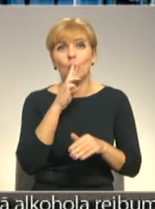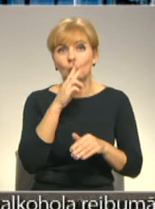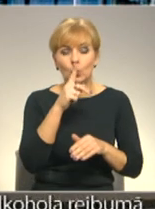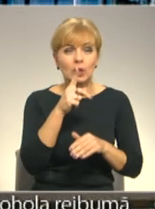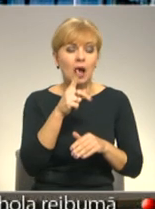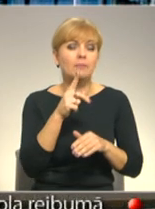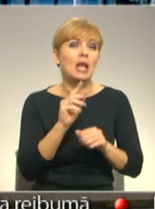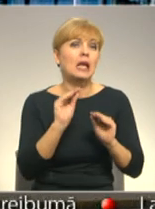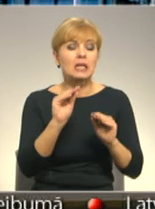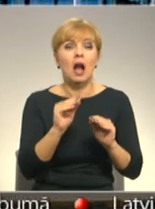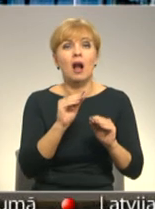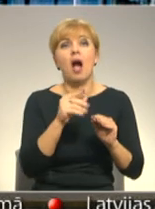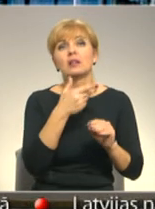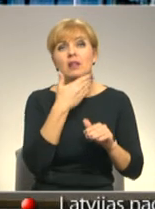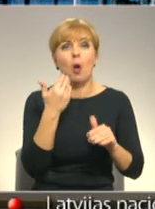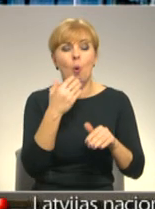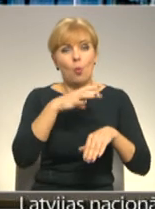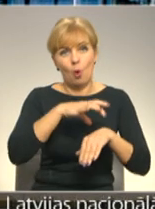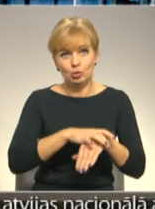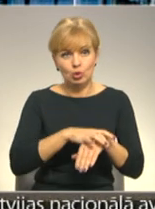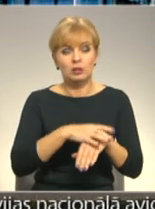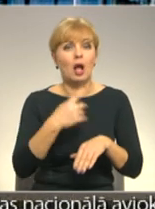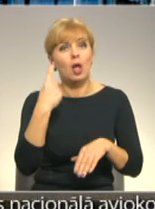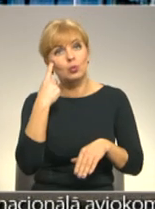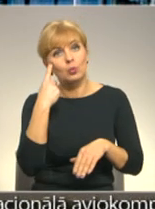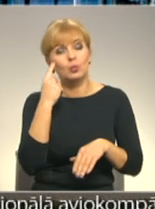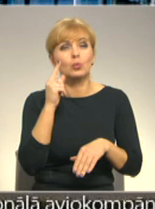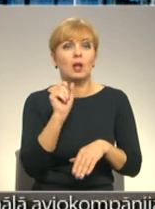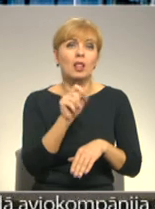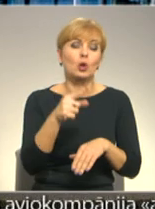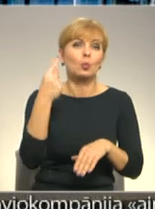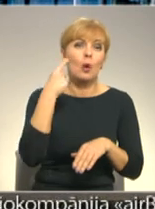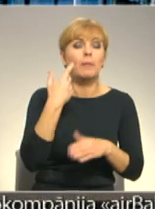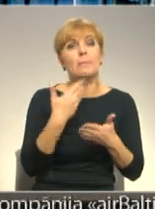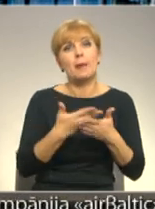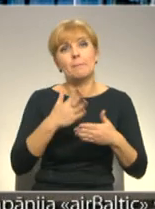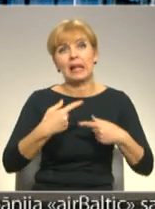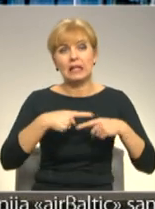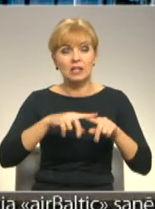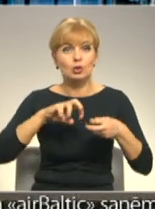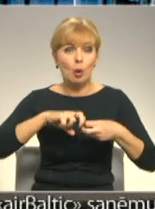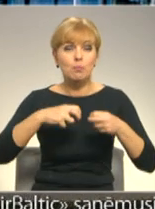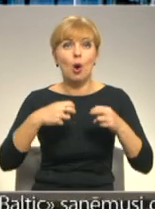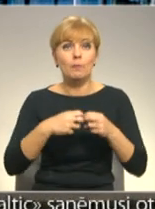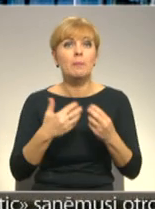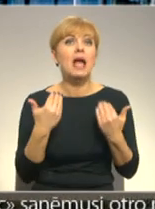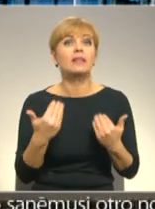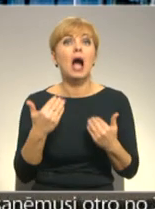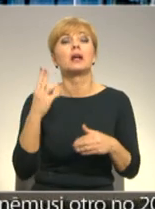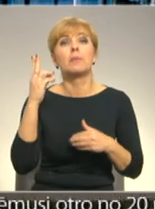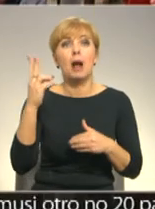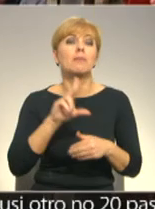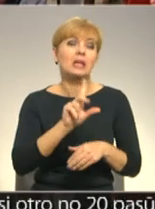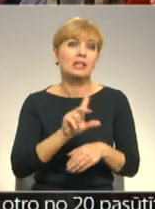darbībā dotā brīdī nav konstatēta, kas liktu domāt par kaut kādām tehniskām problēmām. Šobrīd esam pārliecināti, ka objekts ir